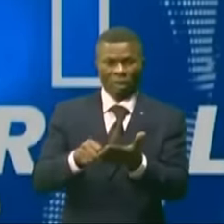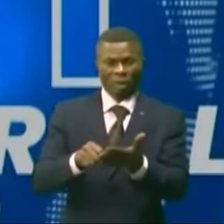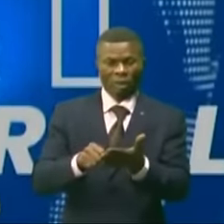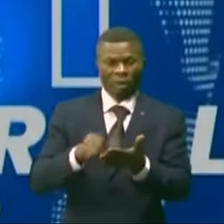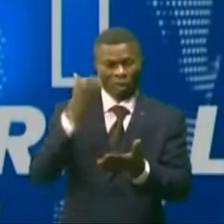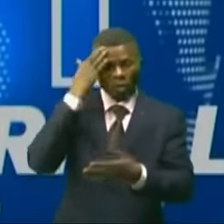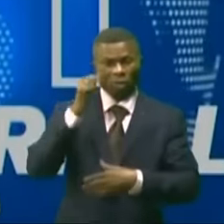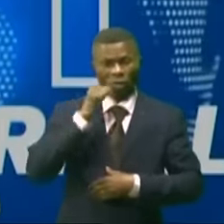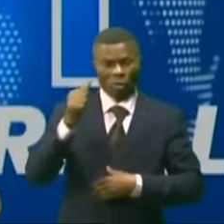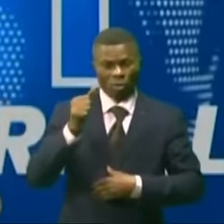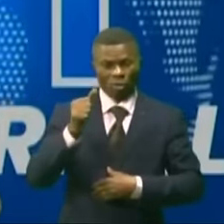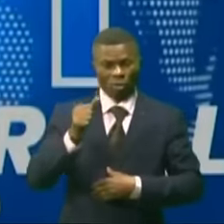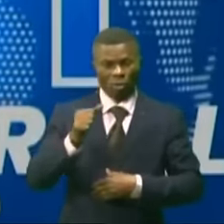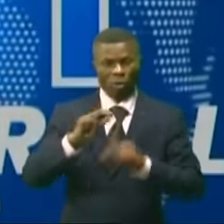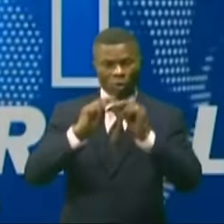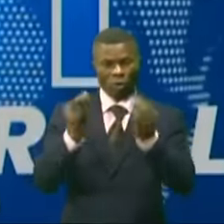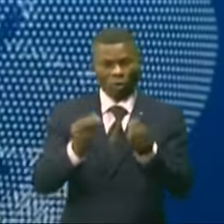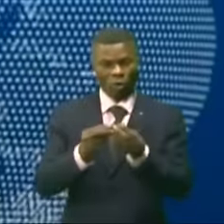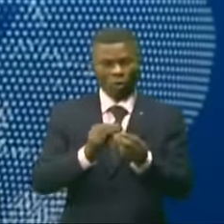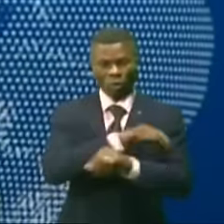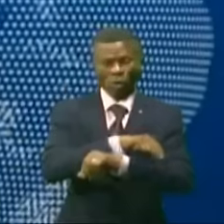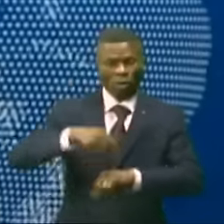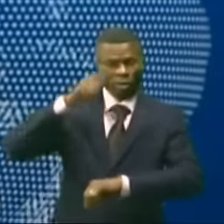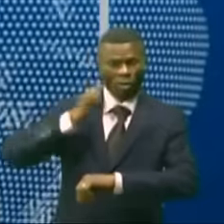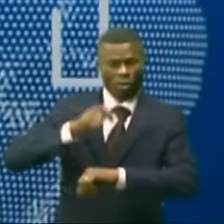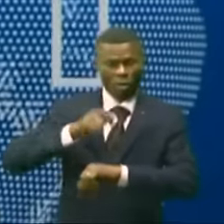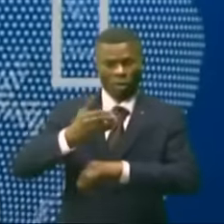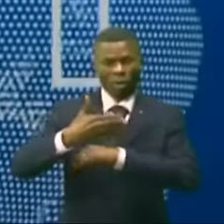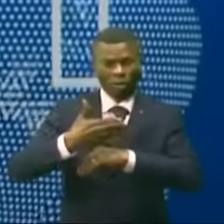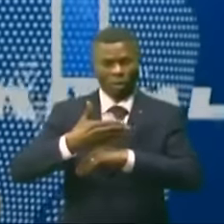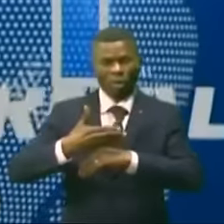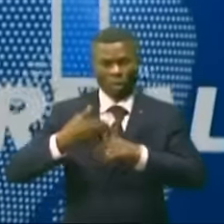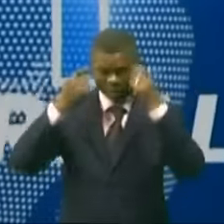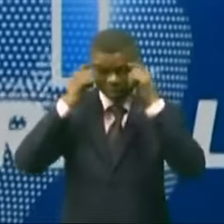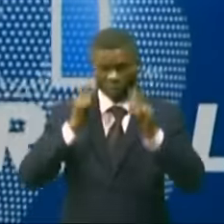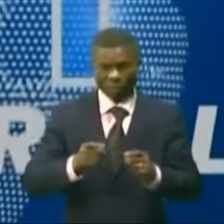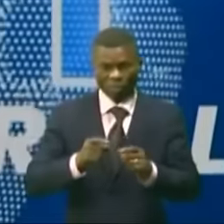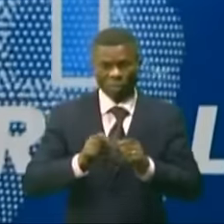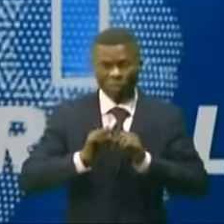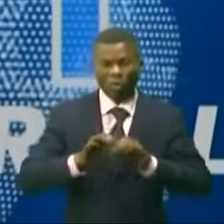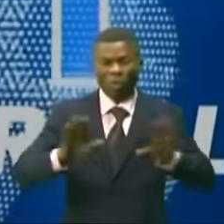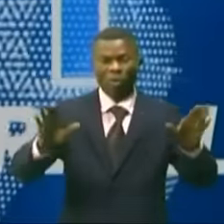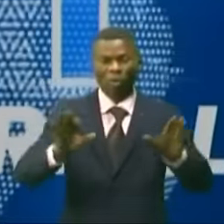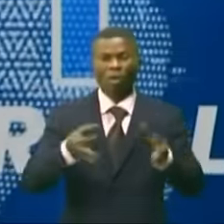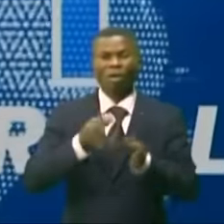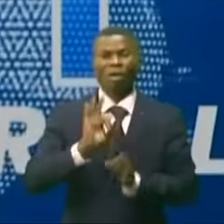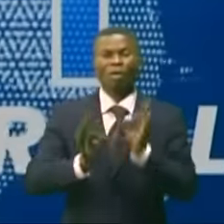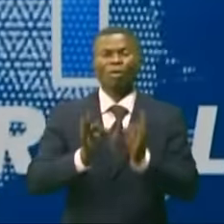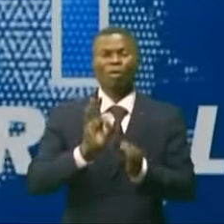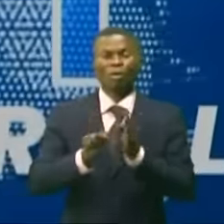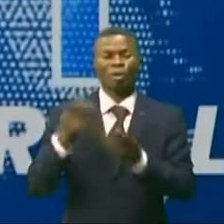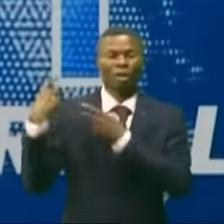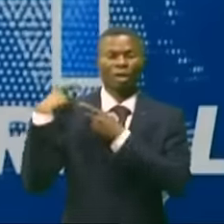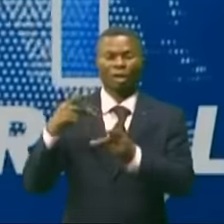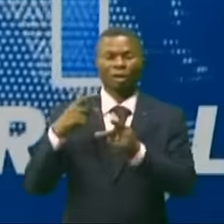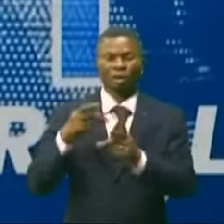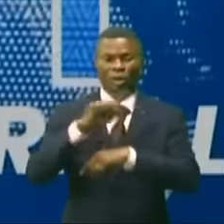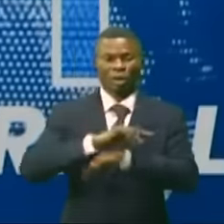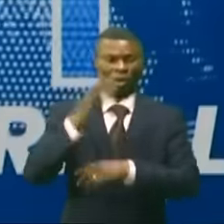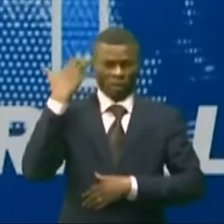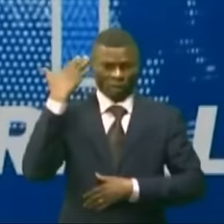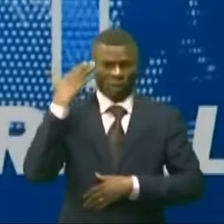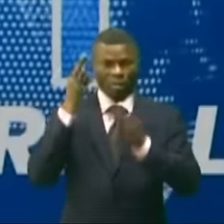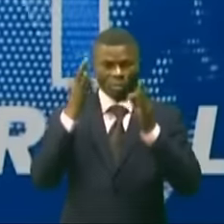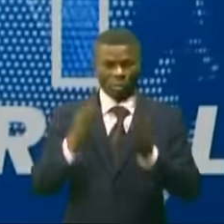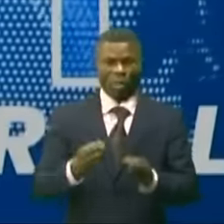connues des l'office du parquet général près la Cour de cassation circule sur les réseaux sociaux depuis quelques jours il